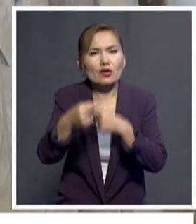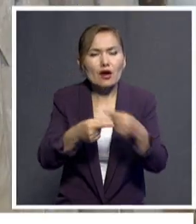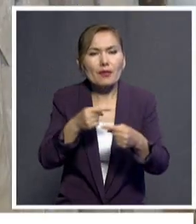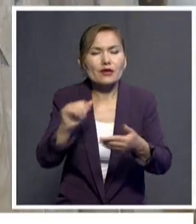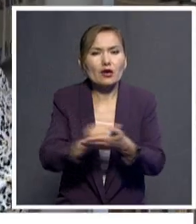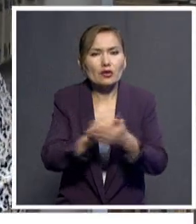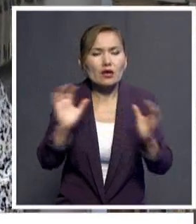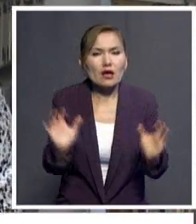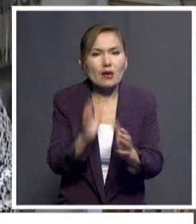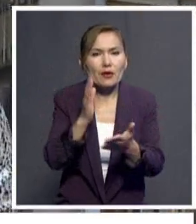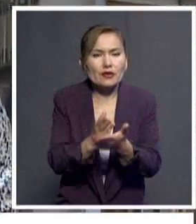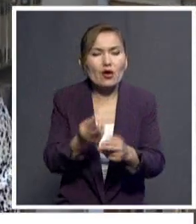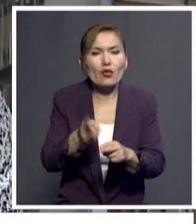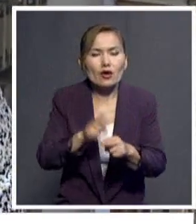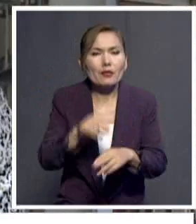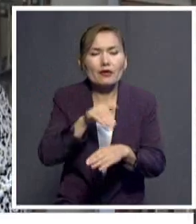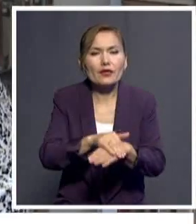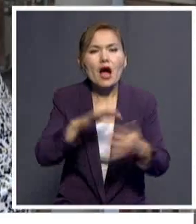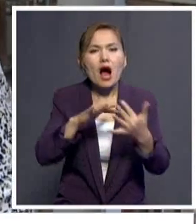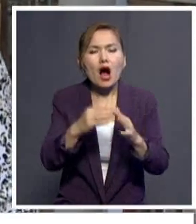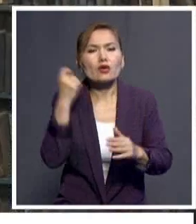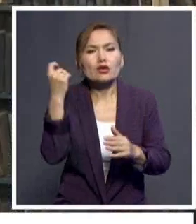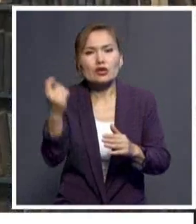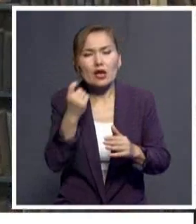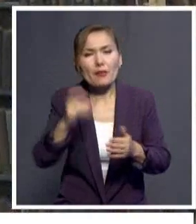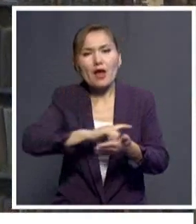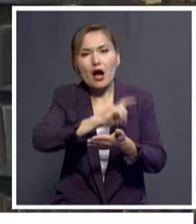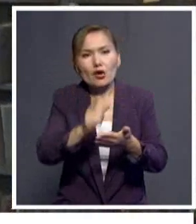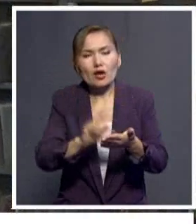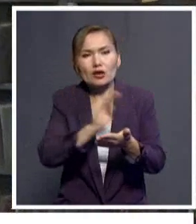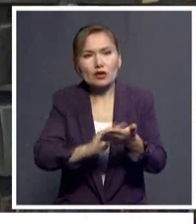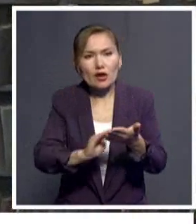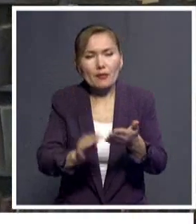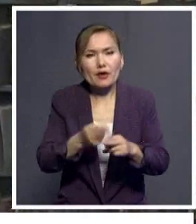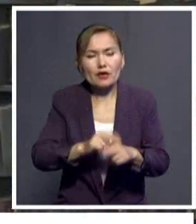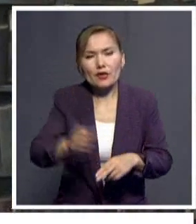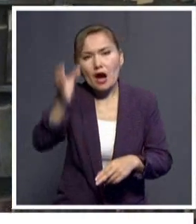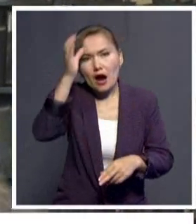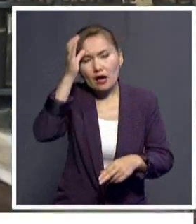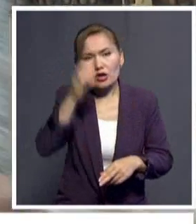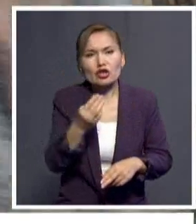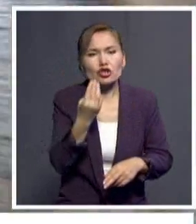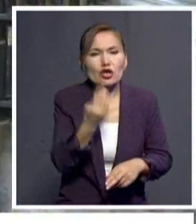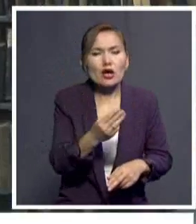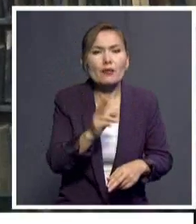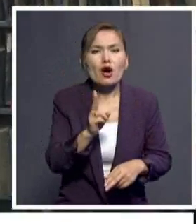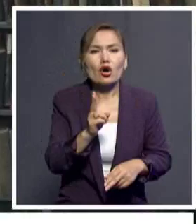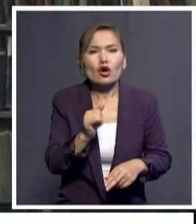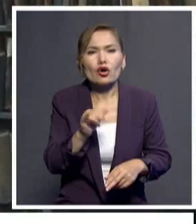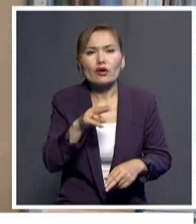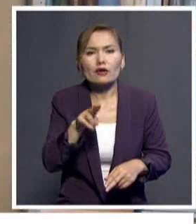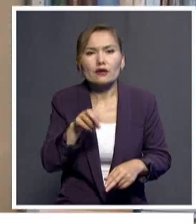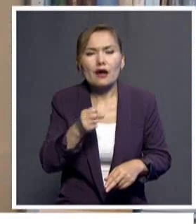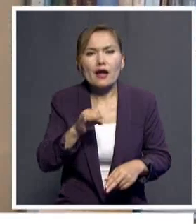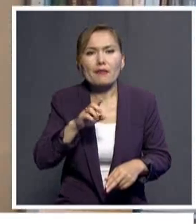жылғы статистикалық бөлімнің ауыл шаруашылығына шолу мағлұматтарынан дала ойшылы Шәкәрім Құдайбердіұлының шаруашылығы дәулеті туралы